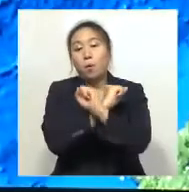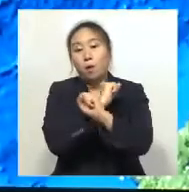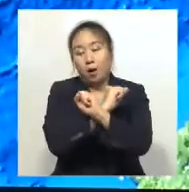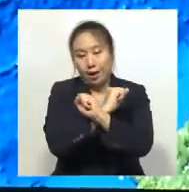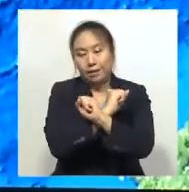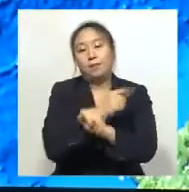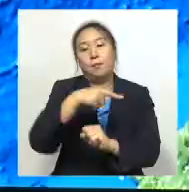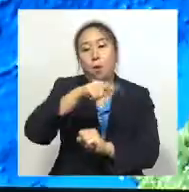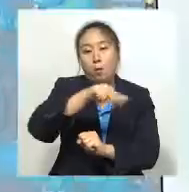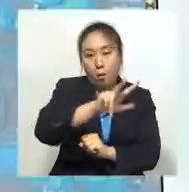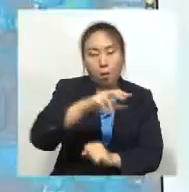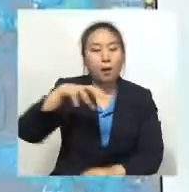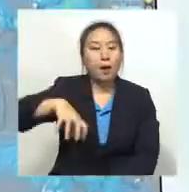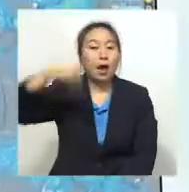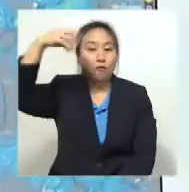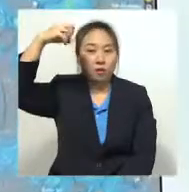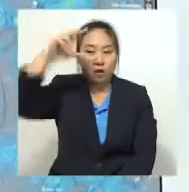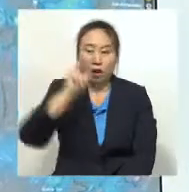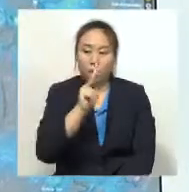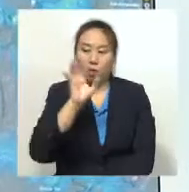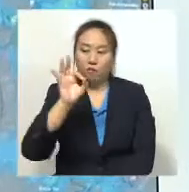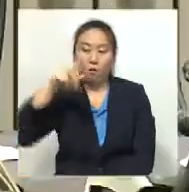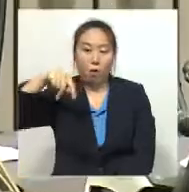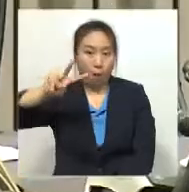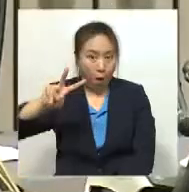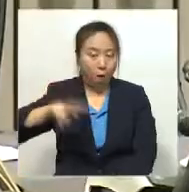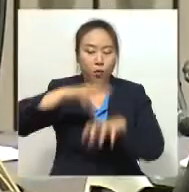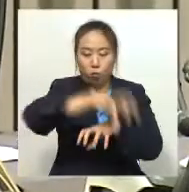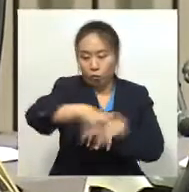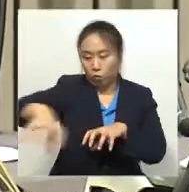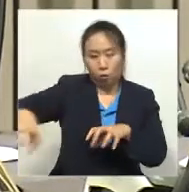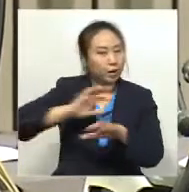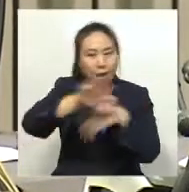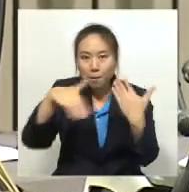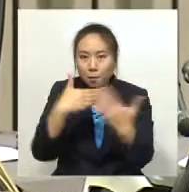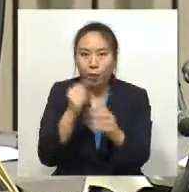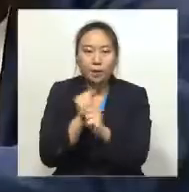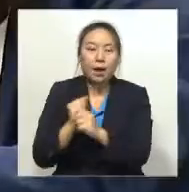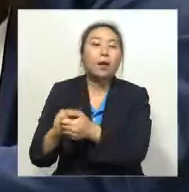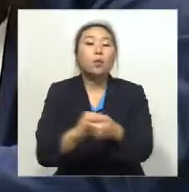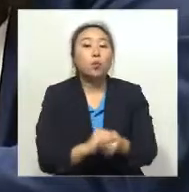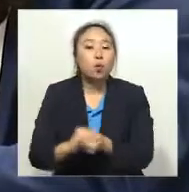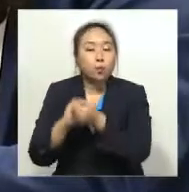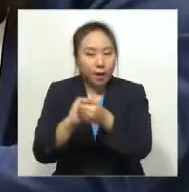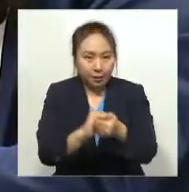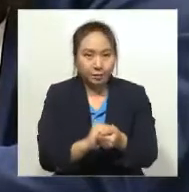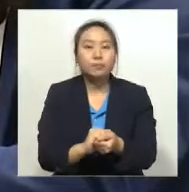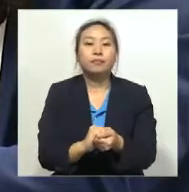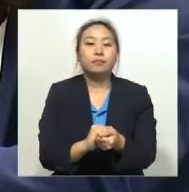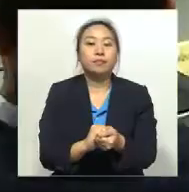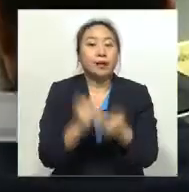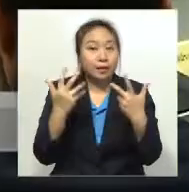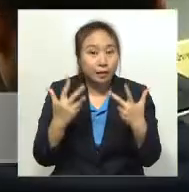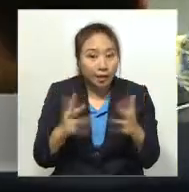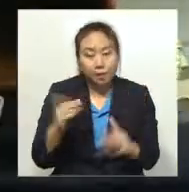าสาธารณภัยการไฟฟ้าฝ่ายผลิตแห่งประเทศไทยทุกหน่วยงานจะมาทำงานร่วมกันติดตามสถานการณ์อย่างใกล้ชิดจ